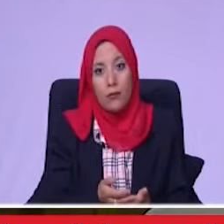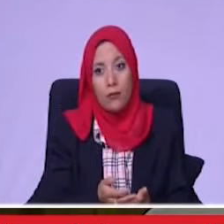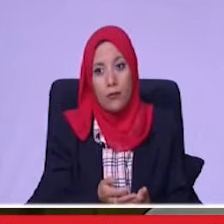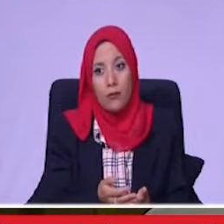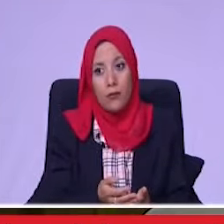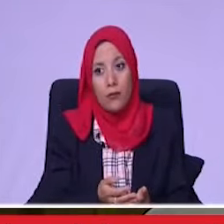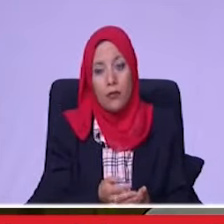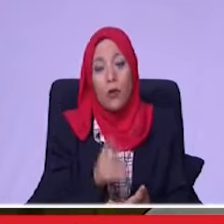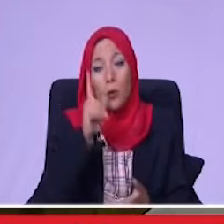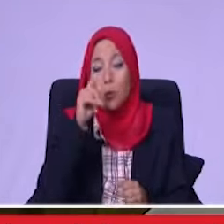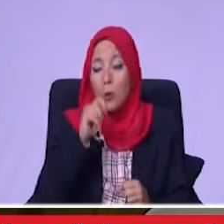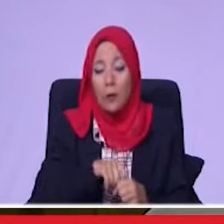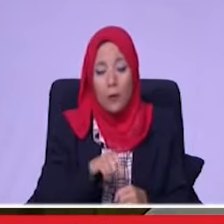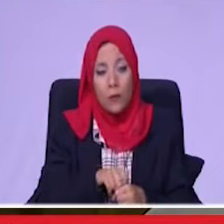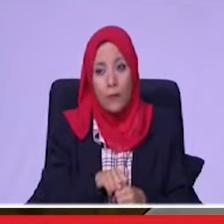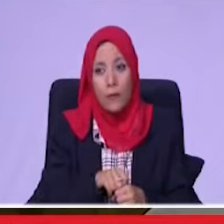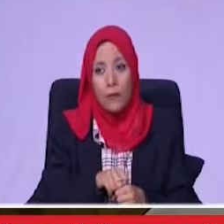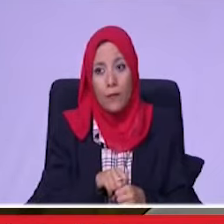فسبحان الله،